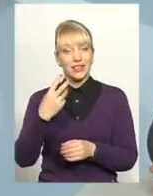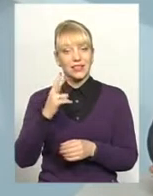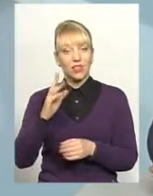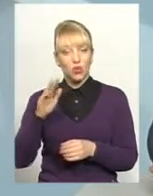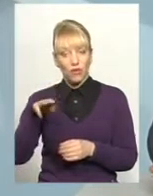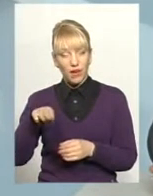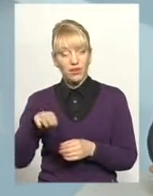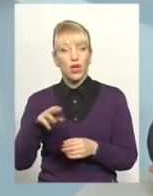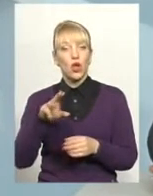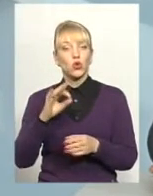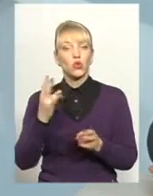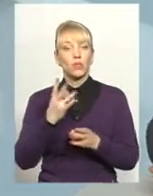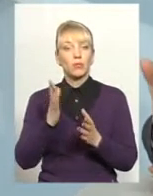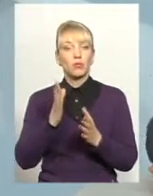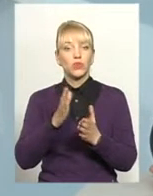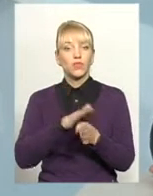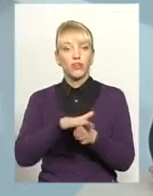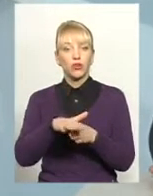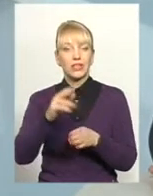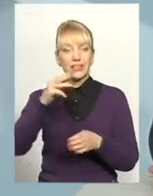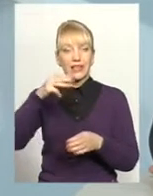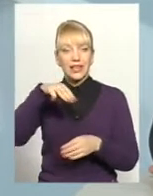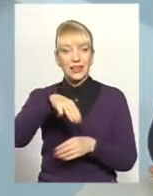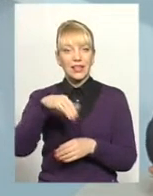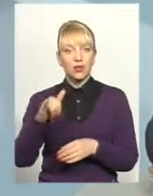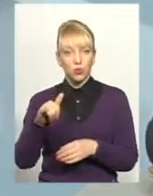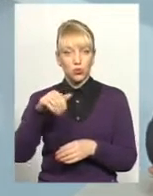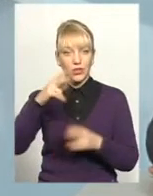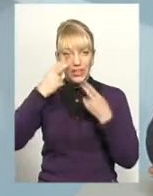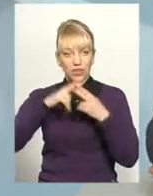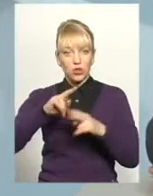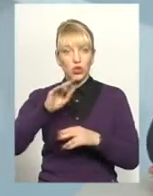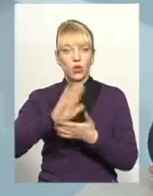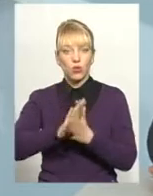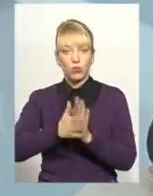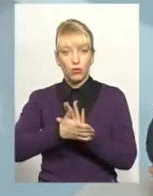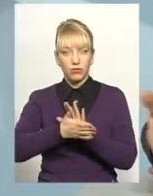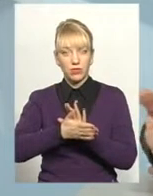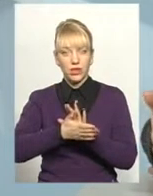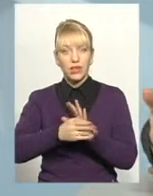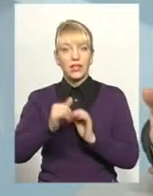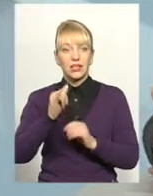виконати ті технічні умови, щоб ви могли 30 кВт